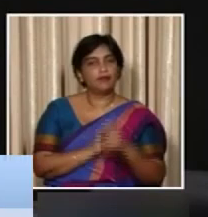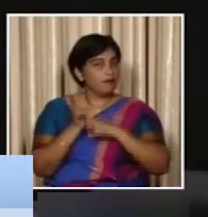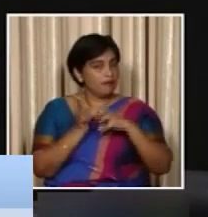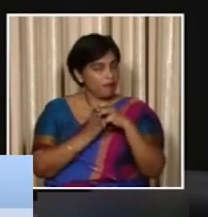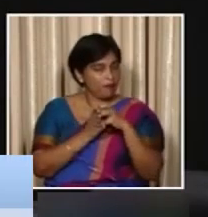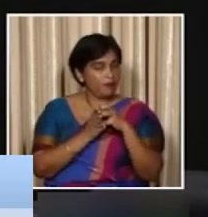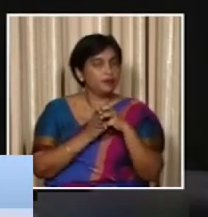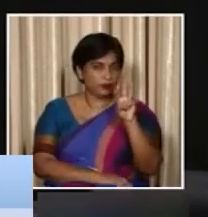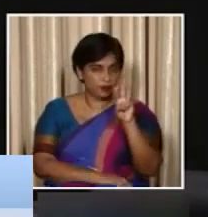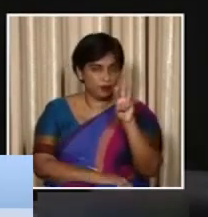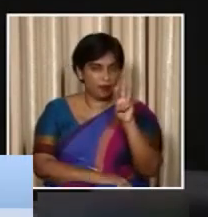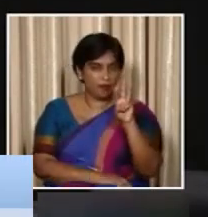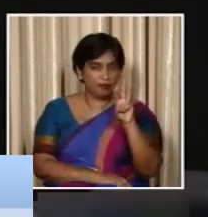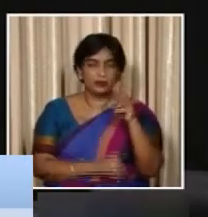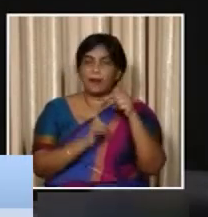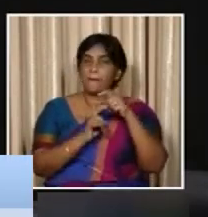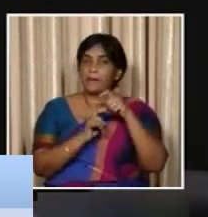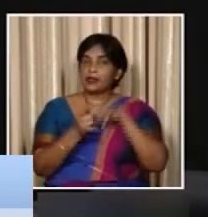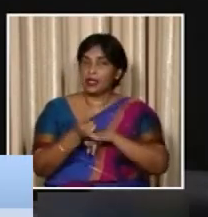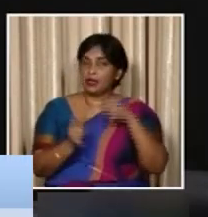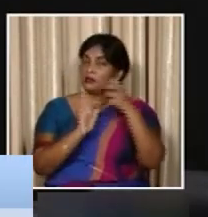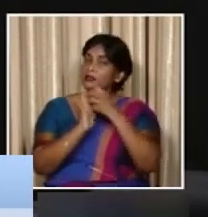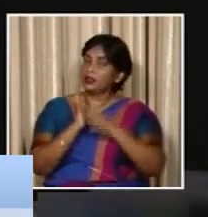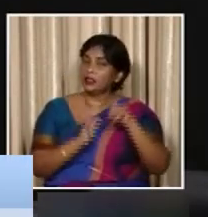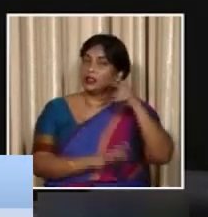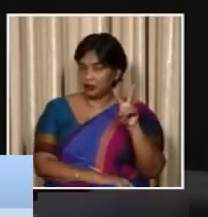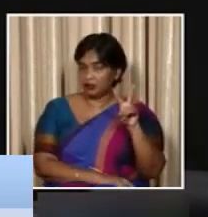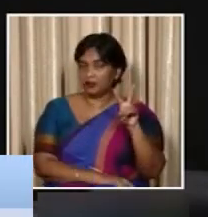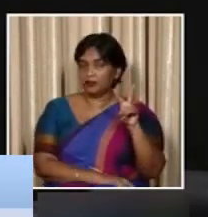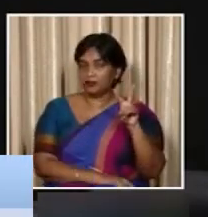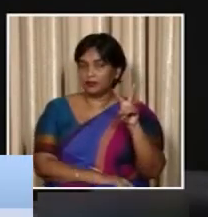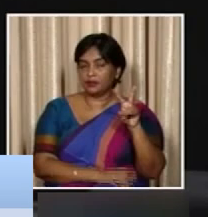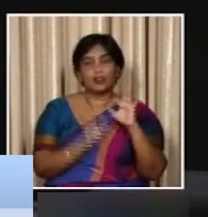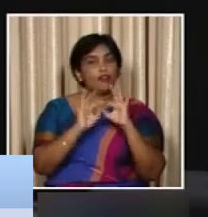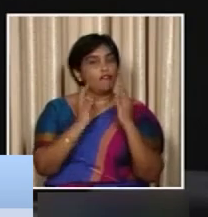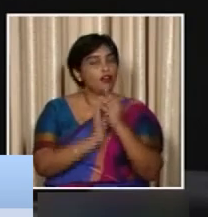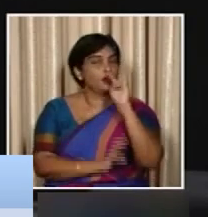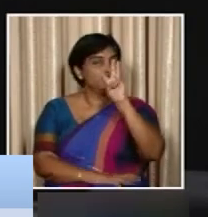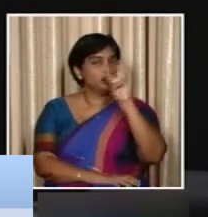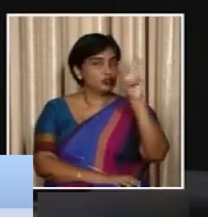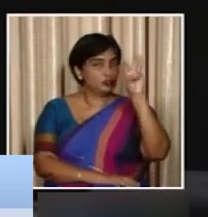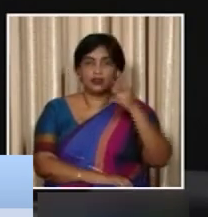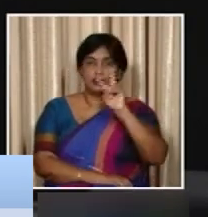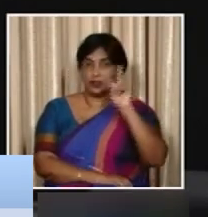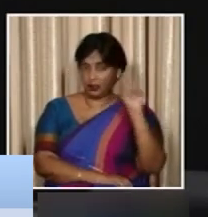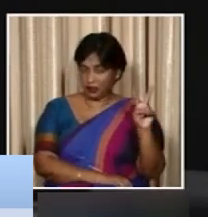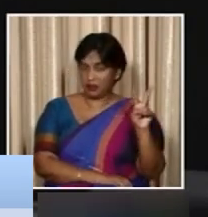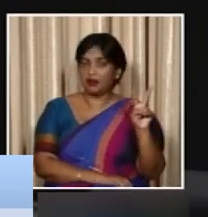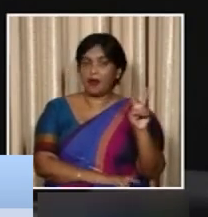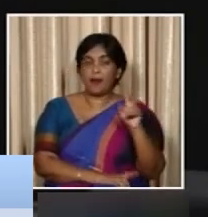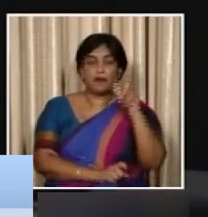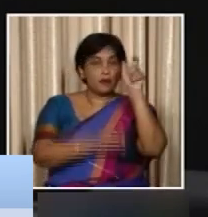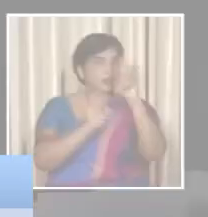දිස්ත්‍රික්ක 23ක ප්‍රාදේශීය ලේකම් කොට්ටාෂ 262ක පවුල් 33422ක්